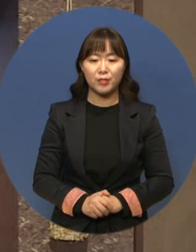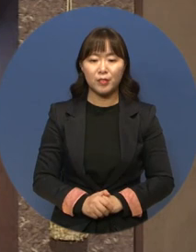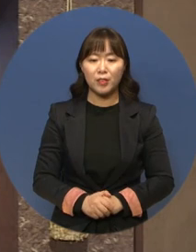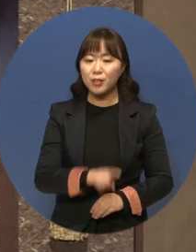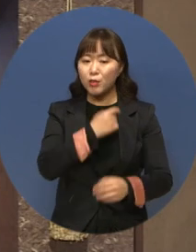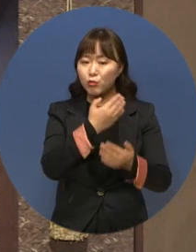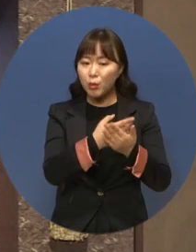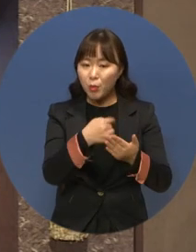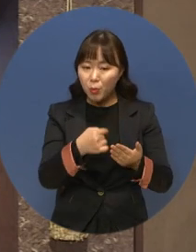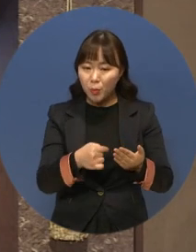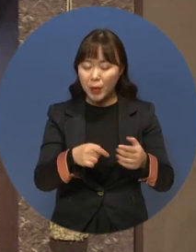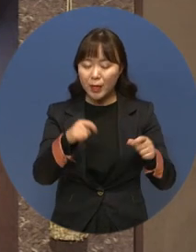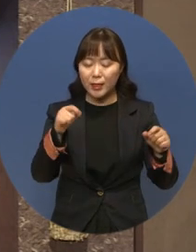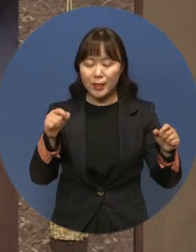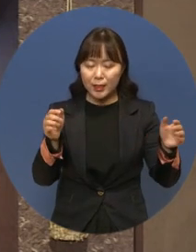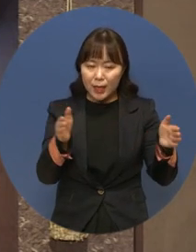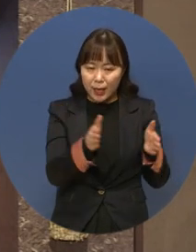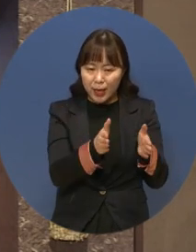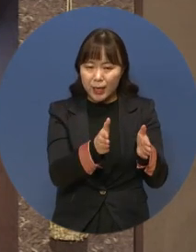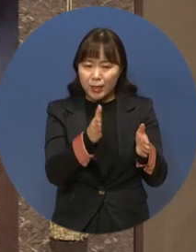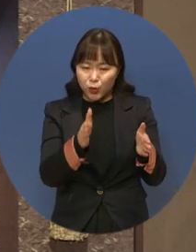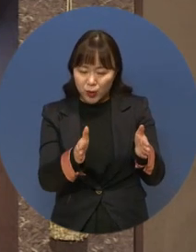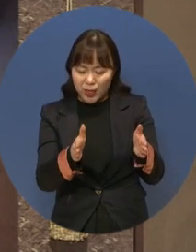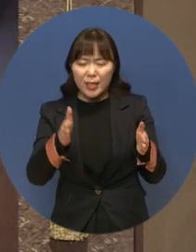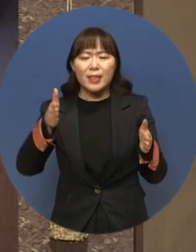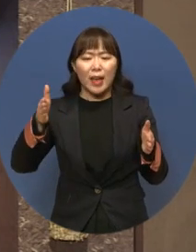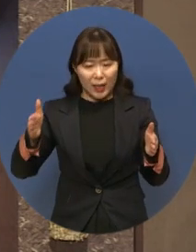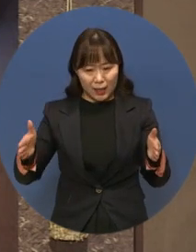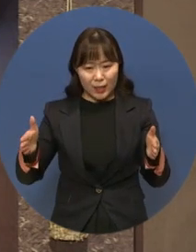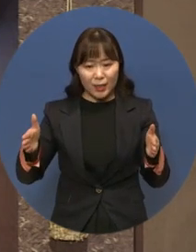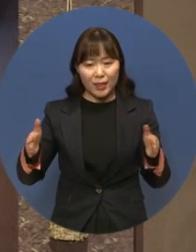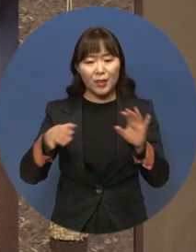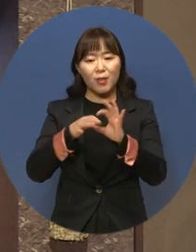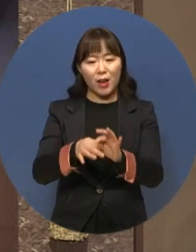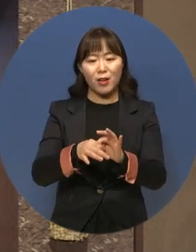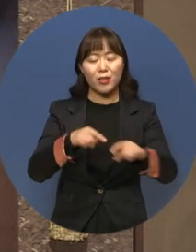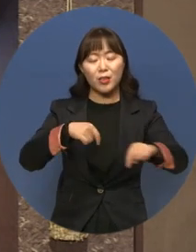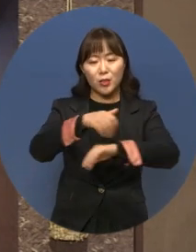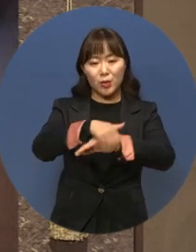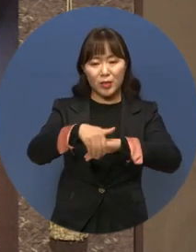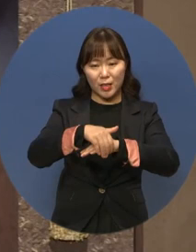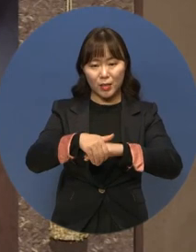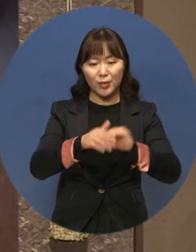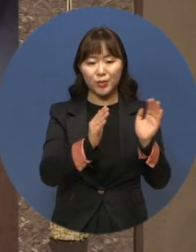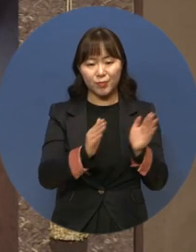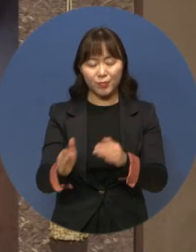우선순위, 그리고 이제 단기, 중기, 장기적인 그런 네. 측면의 정책들을 만들어 놓은 것이죠. 이제